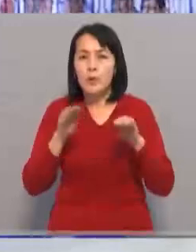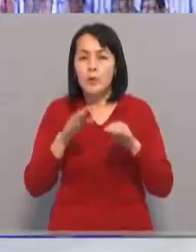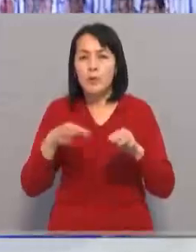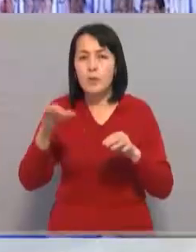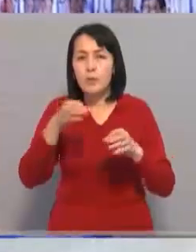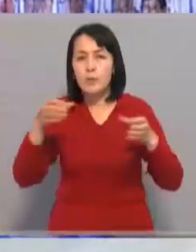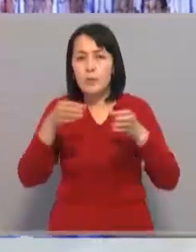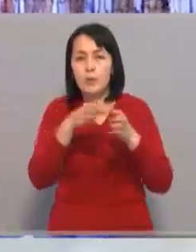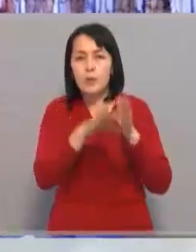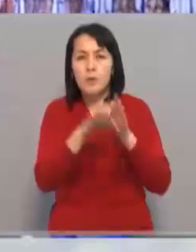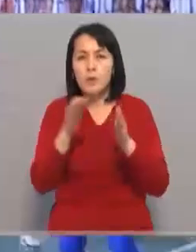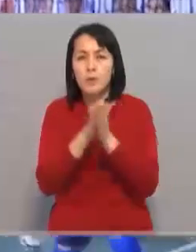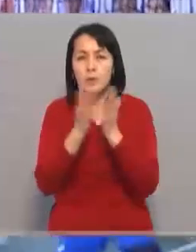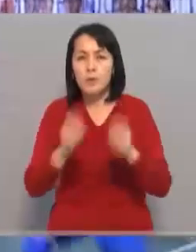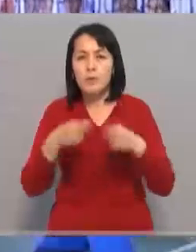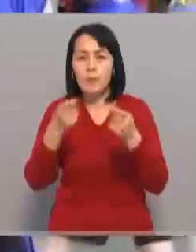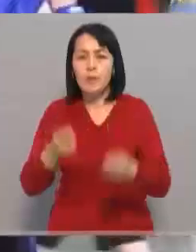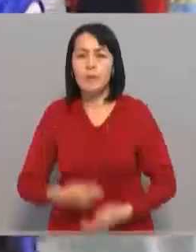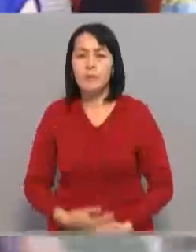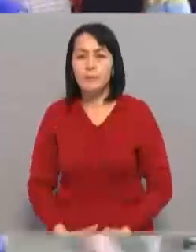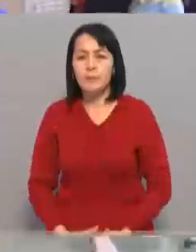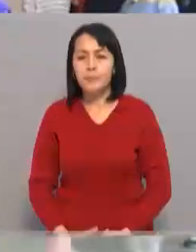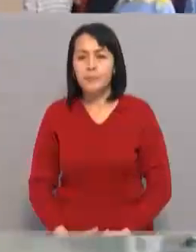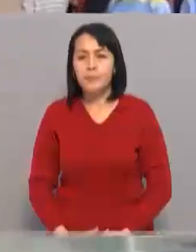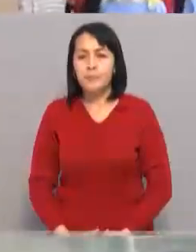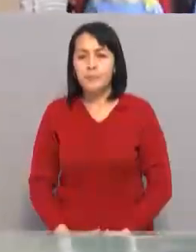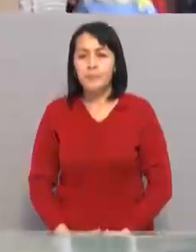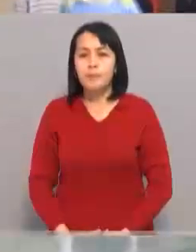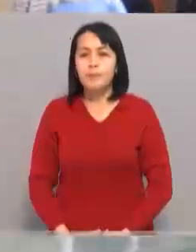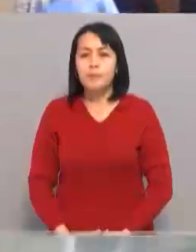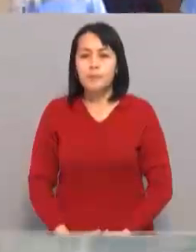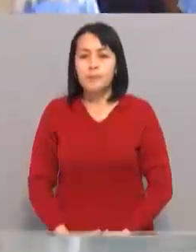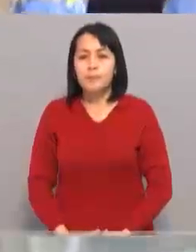облыстың құрамасына жолдама алатын болады. Нұрлан Пайызов, Бақыт Байларов, жаңалықтар.